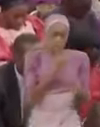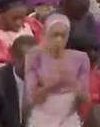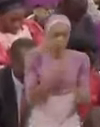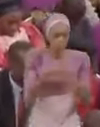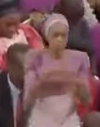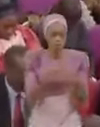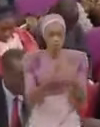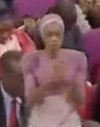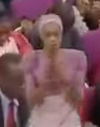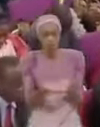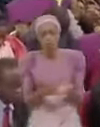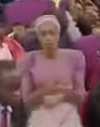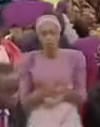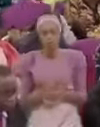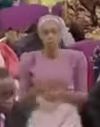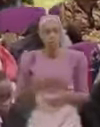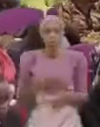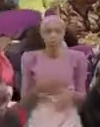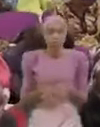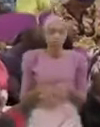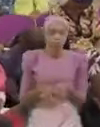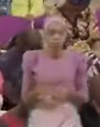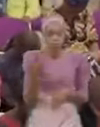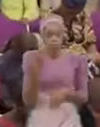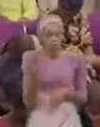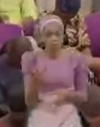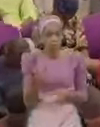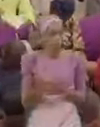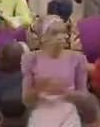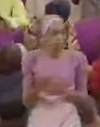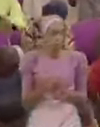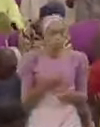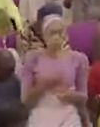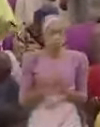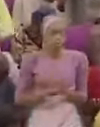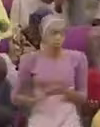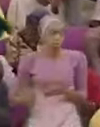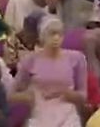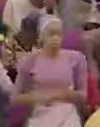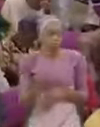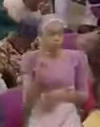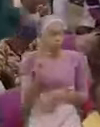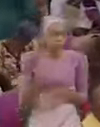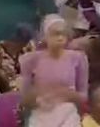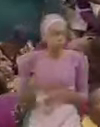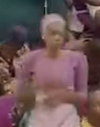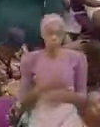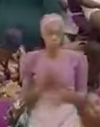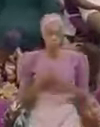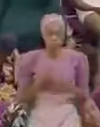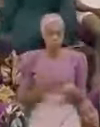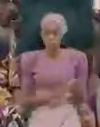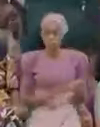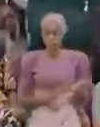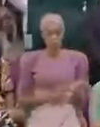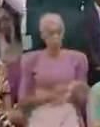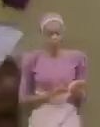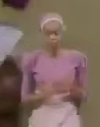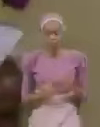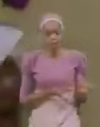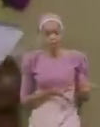Écritures nous avons aussi compris qu'il y a des questions qu'il faut éviter des questions qui génèent des disputes des